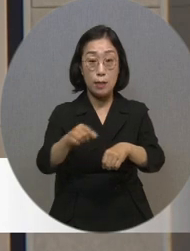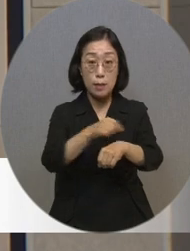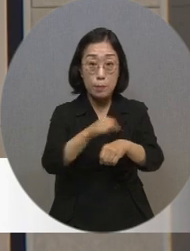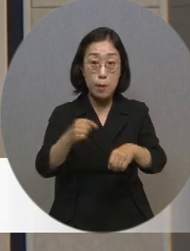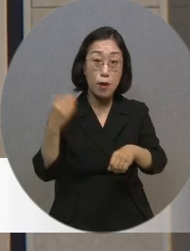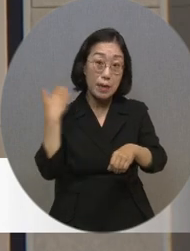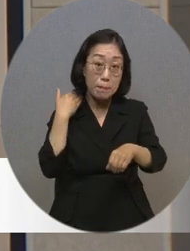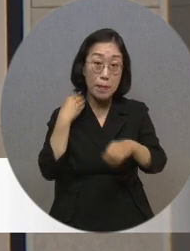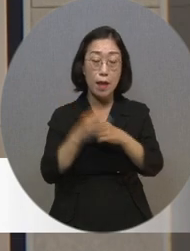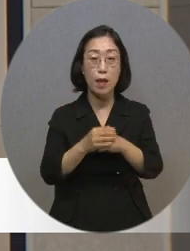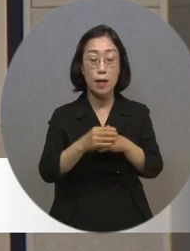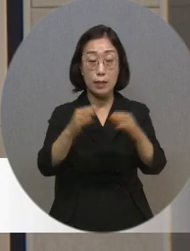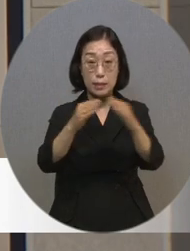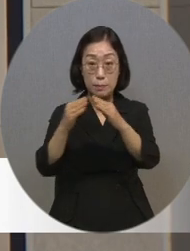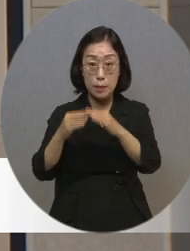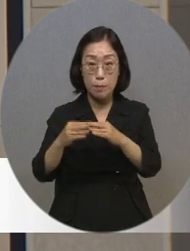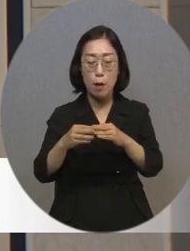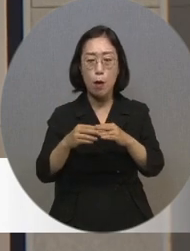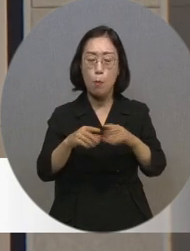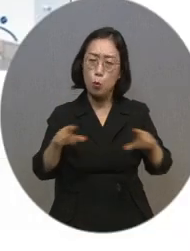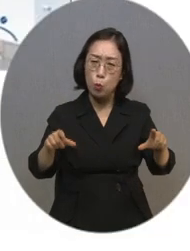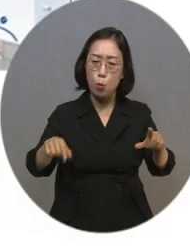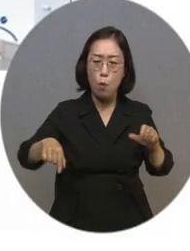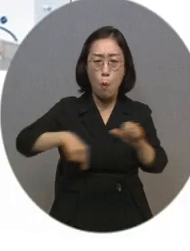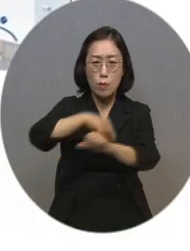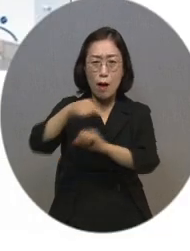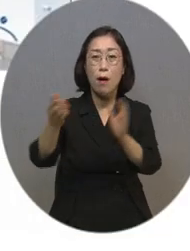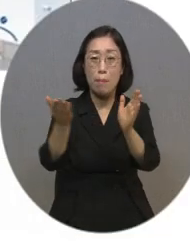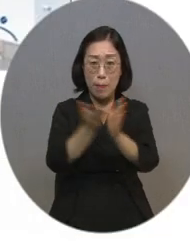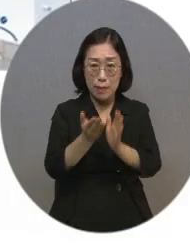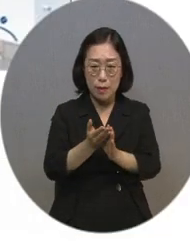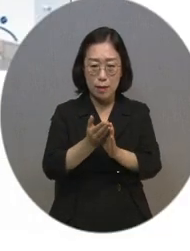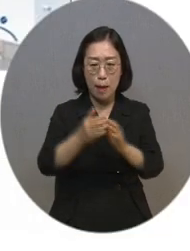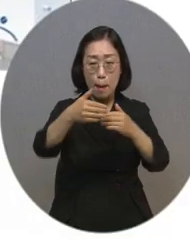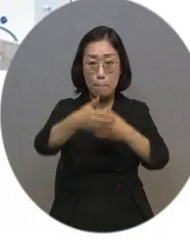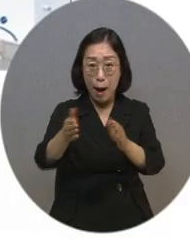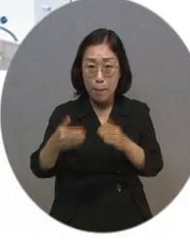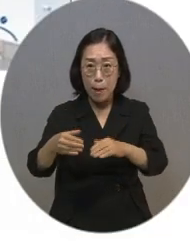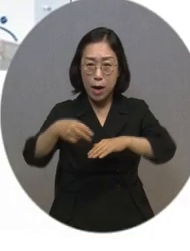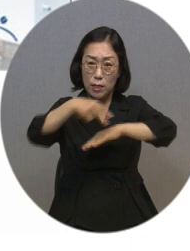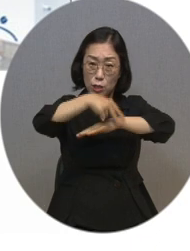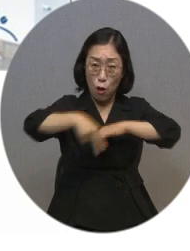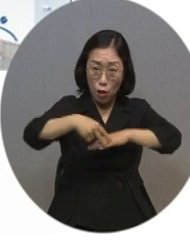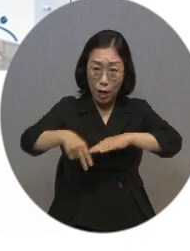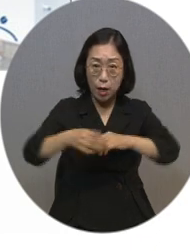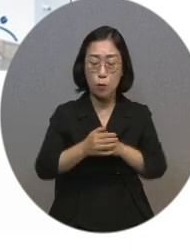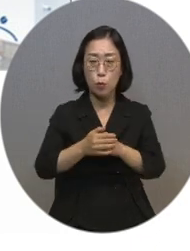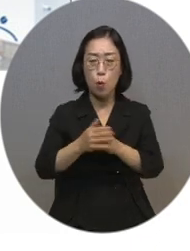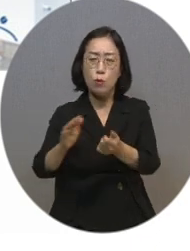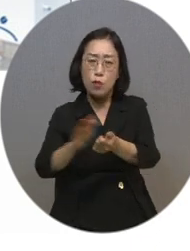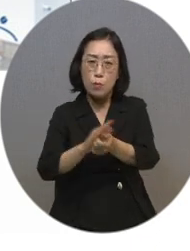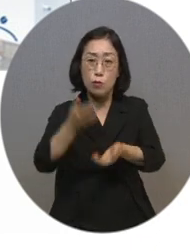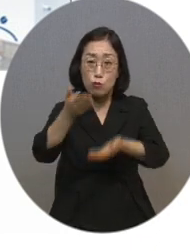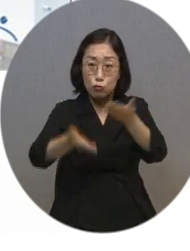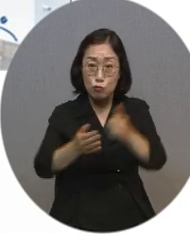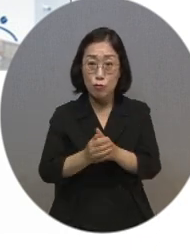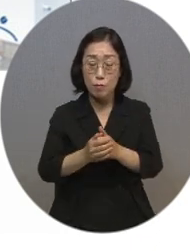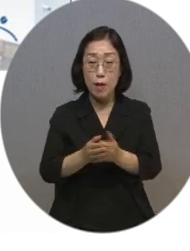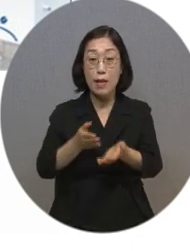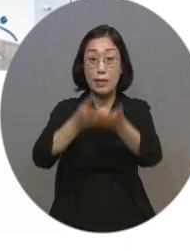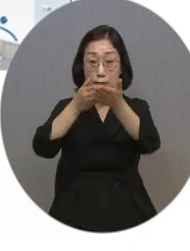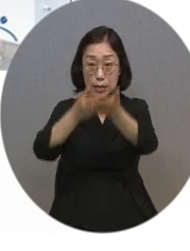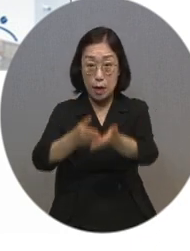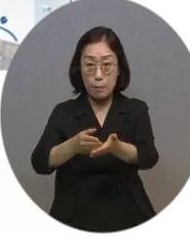임대주택은 민간이 입주자의 특성에 맞는 공간 배치와 서비스를 갖춘 임대 주택을 제한하면